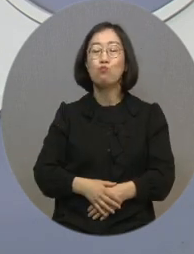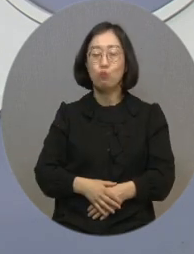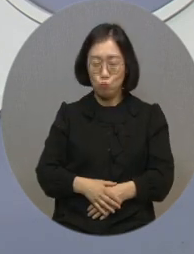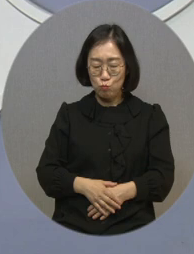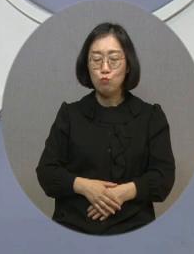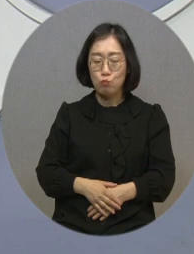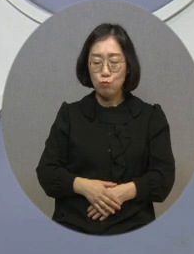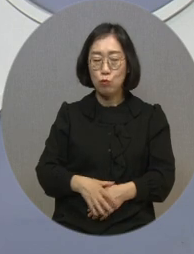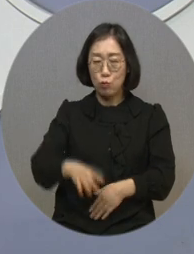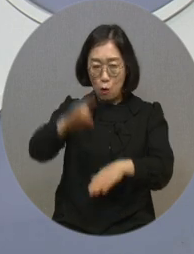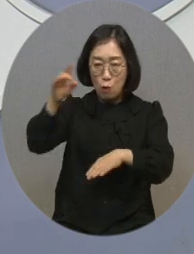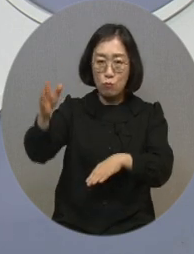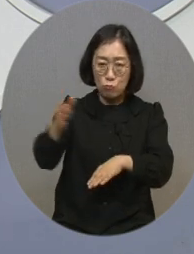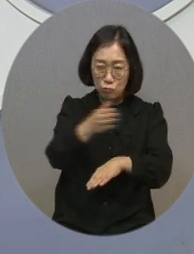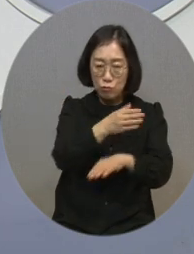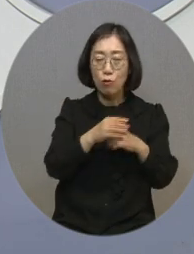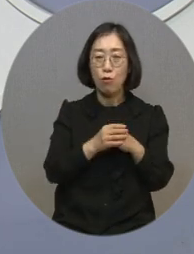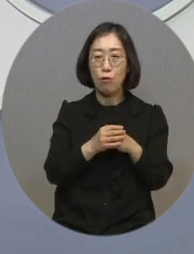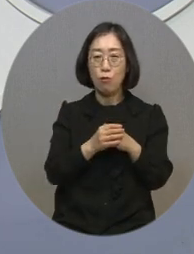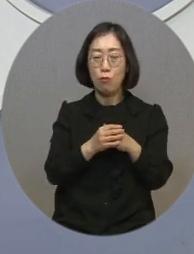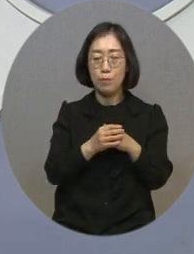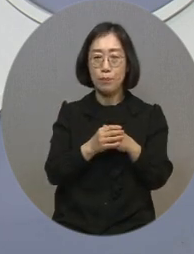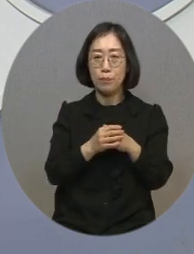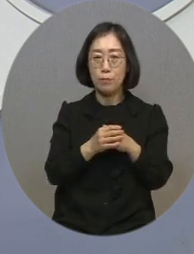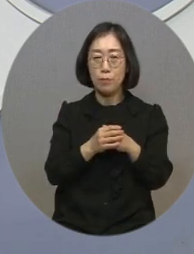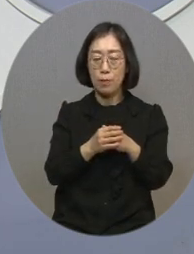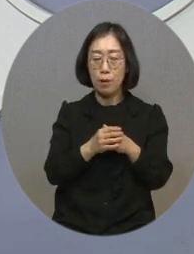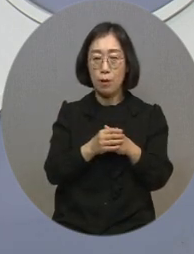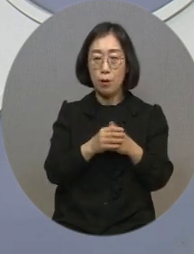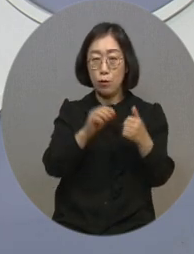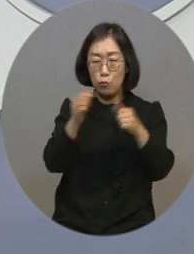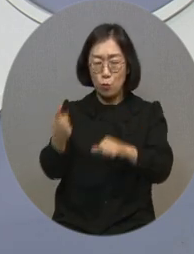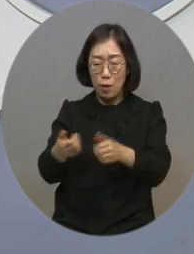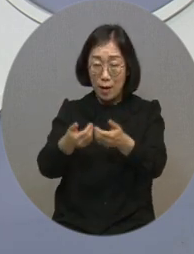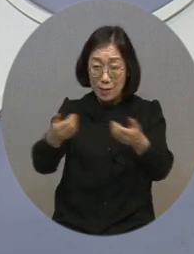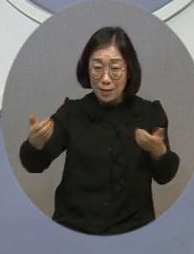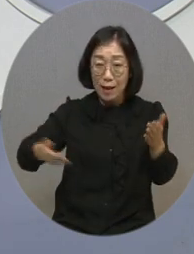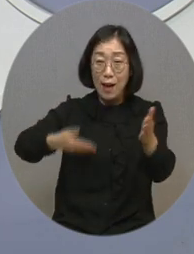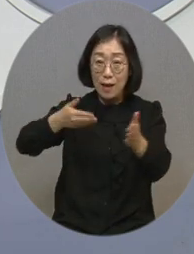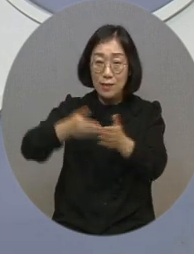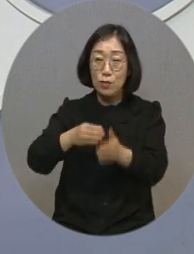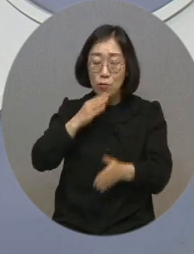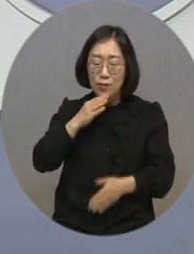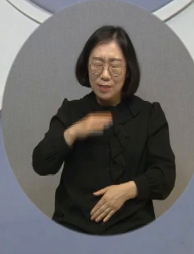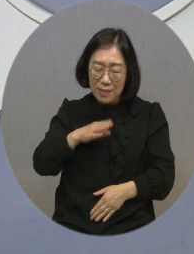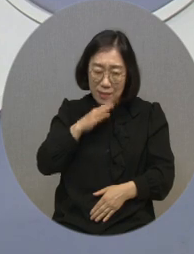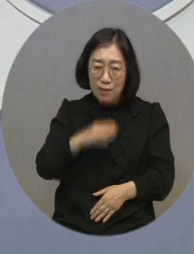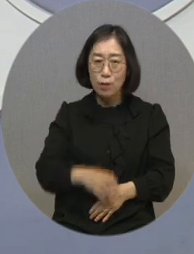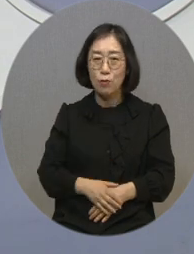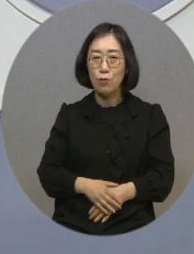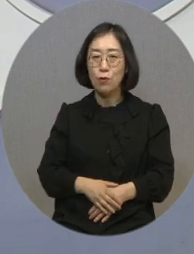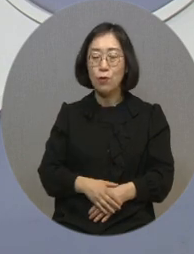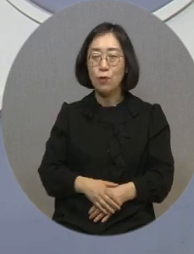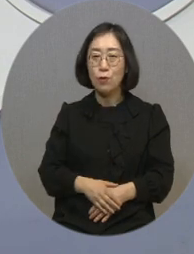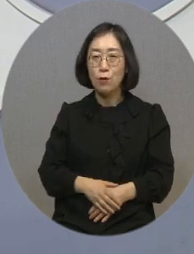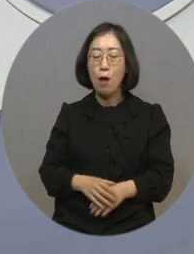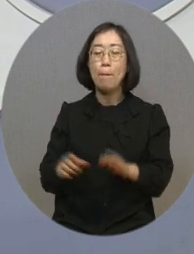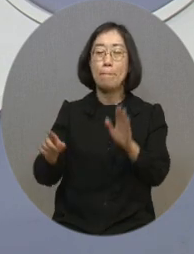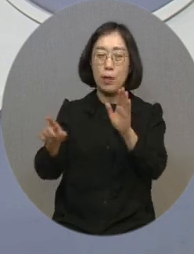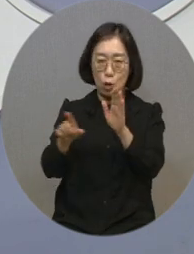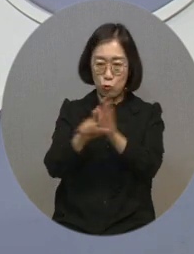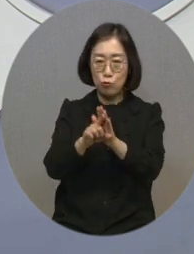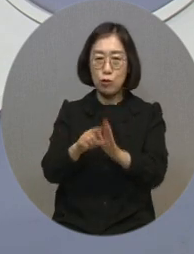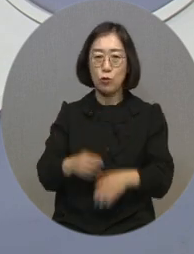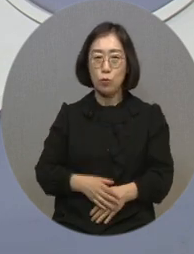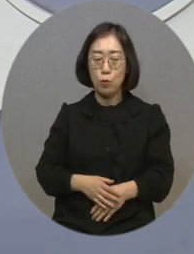이제 처음부터 정말 그 자꾸 하실 때까지 저를 정말 든든하게 이렇게